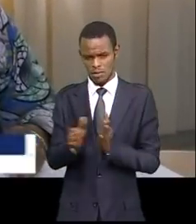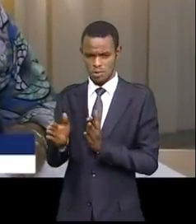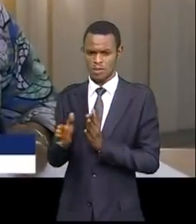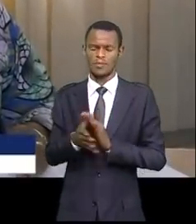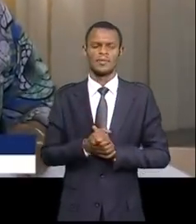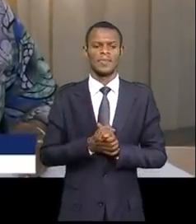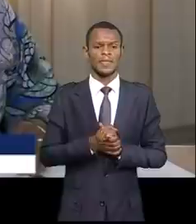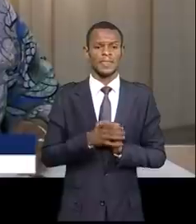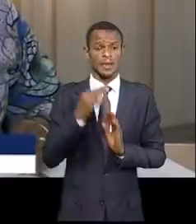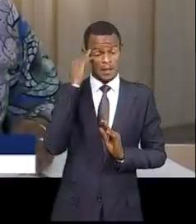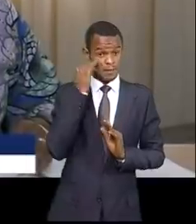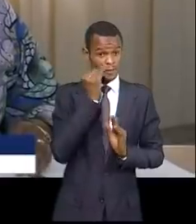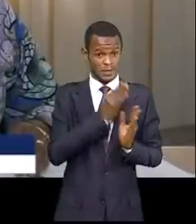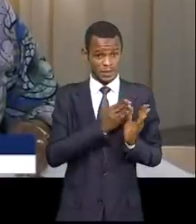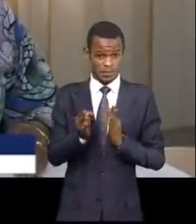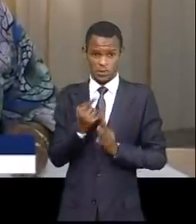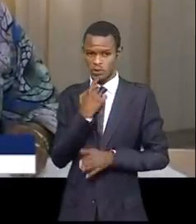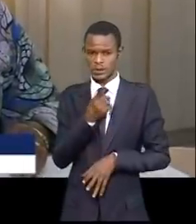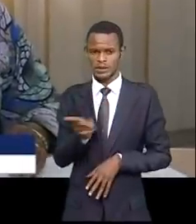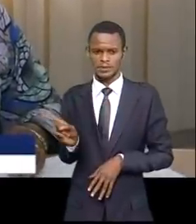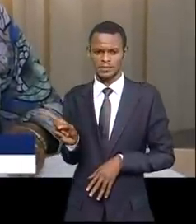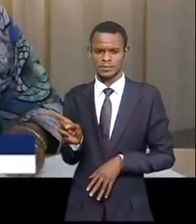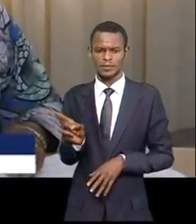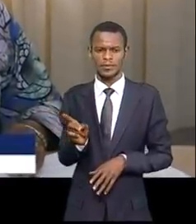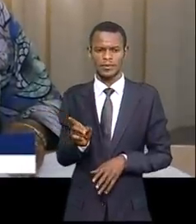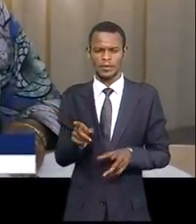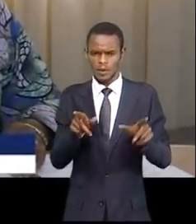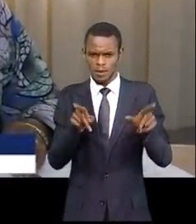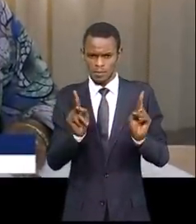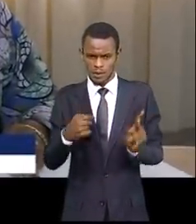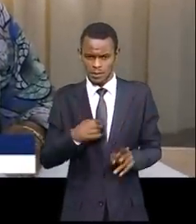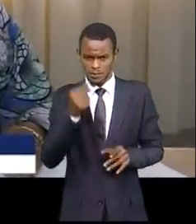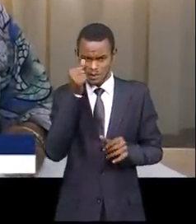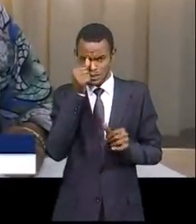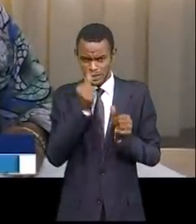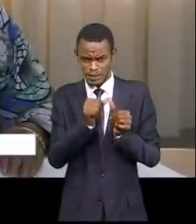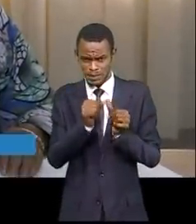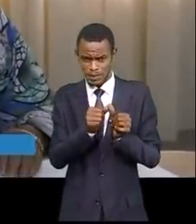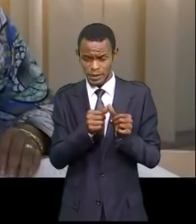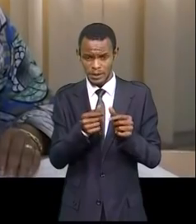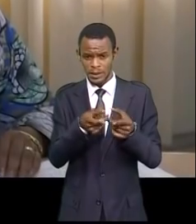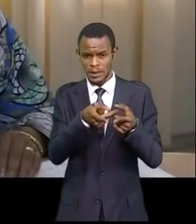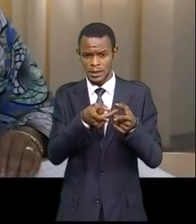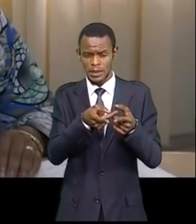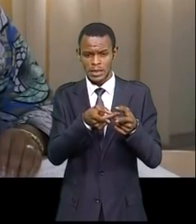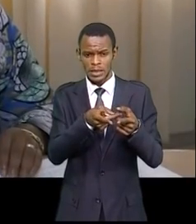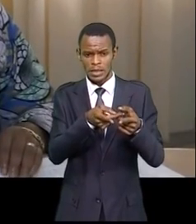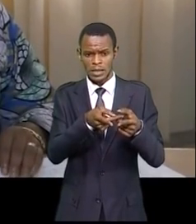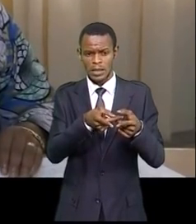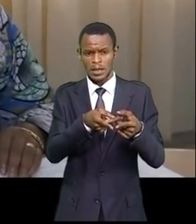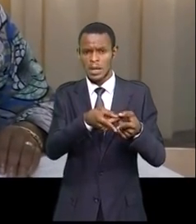que la plateforme de gestion de l'aide et des investissements est l'ultime des gouvernements